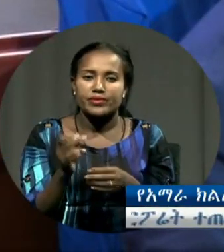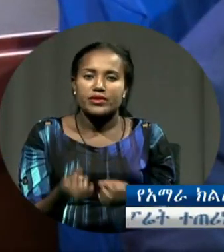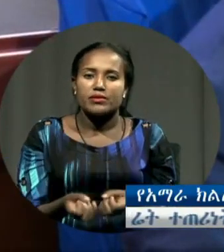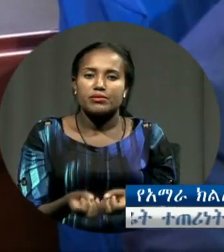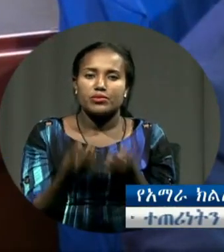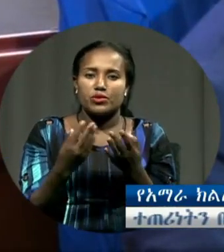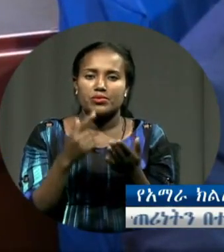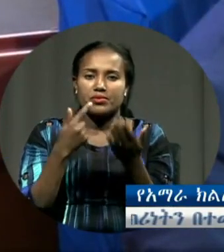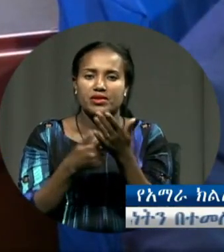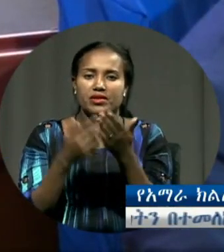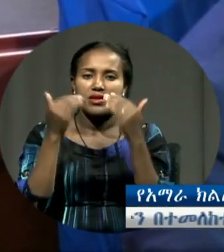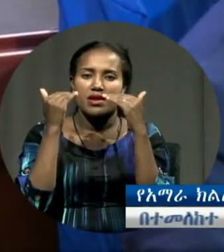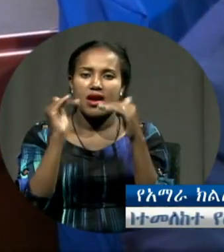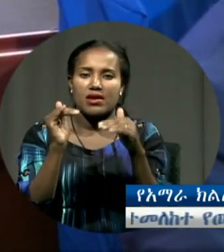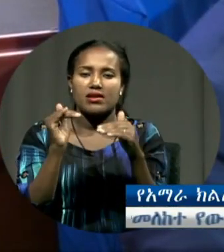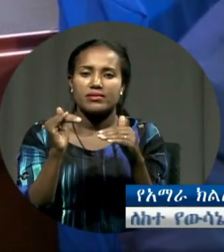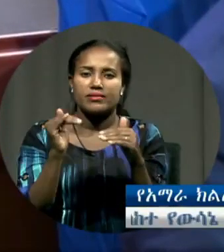ብዙም ያንታል